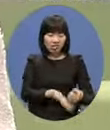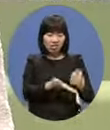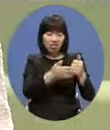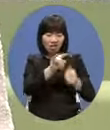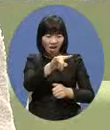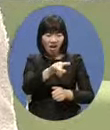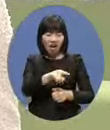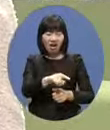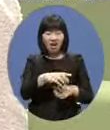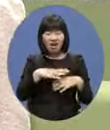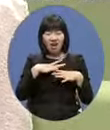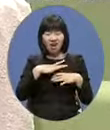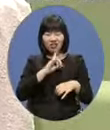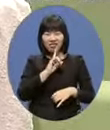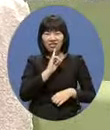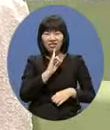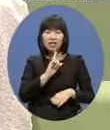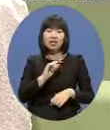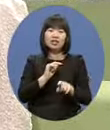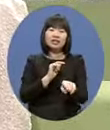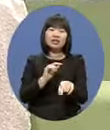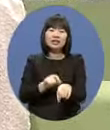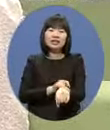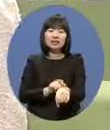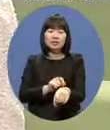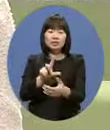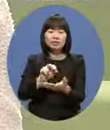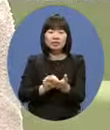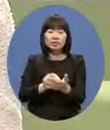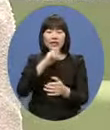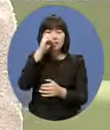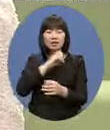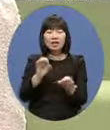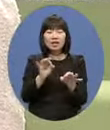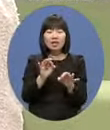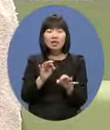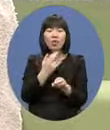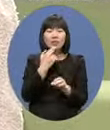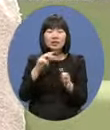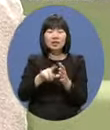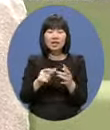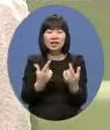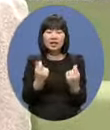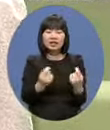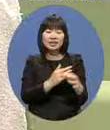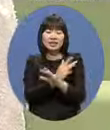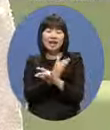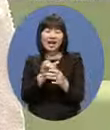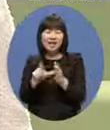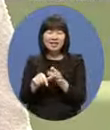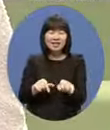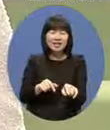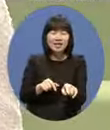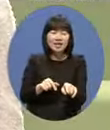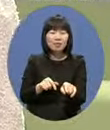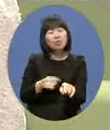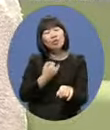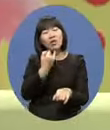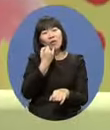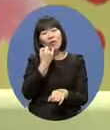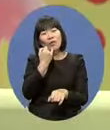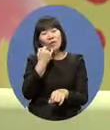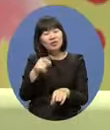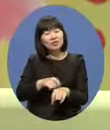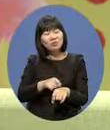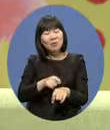얘기 좀 해요 우리가 요거는 특히 뭐냐면 문제가 그냥 없을 때 같이 장난치고 그럴 때 어이구 뭐 요런 거 해도 사실은